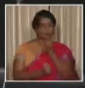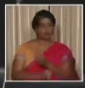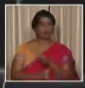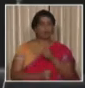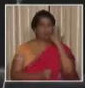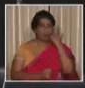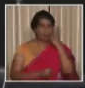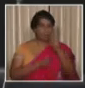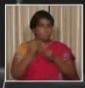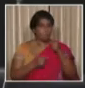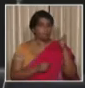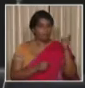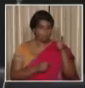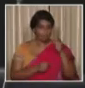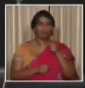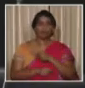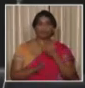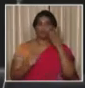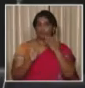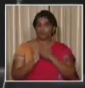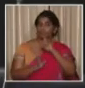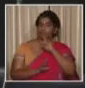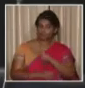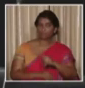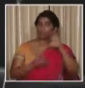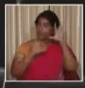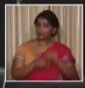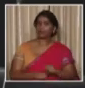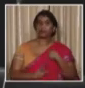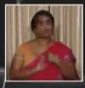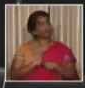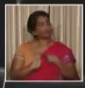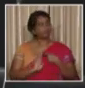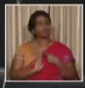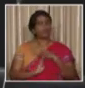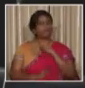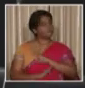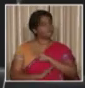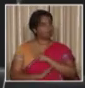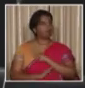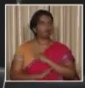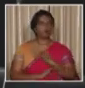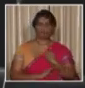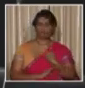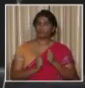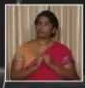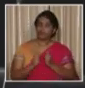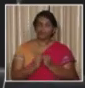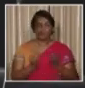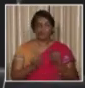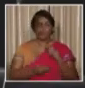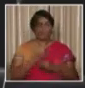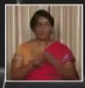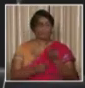දන්න ආයෝජකව ඉන්නවා නම් මේ සඳහා කියලා ගෙන්න ගන්න. ඒක රටට වාසී අපි ඒක කරමු.